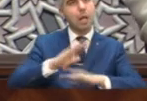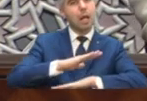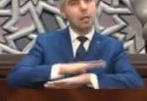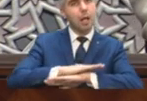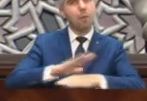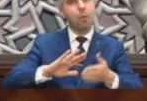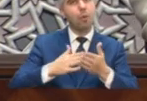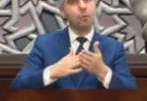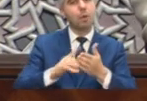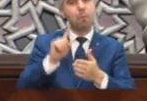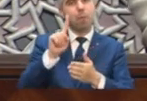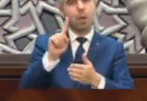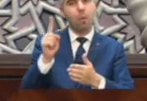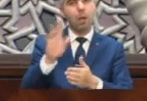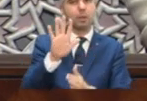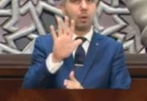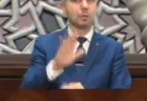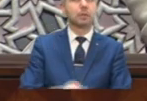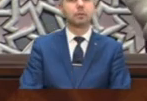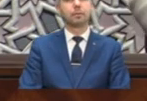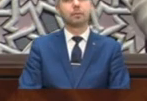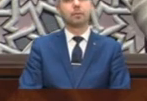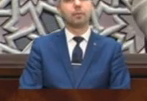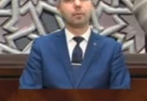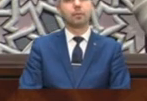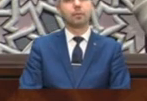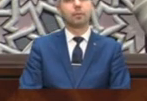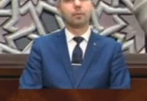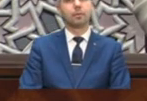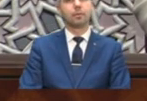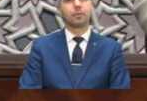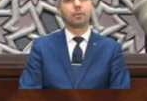وخاصة في المادة 151. نستمر